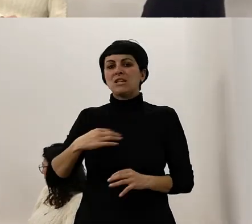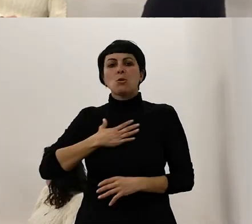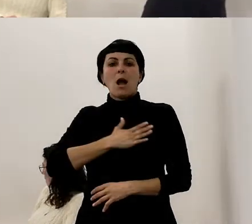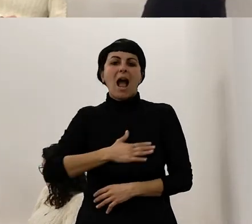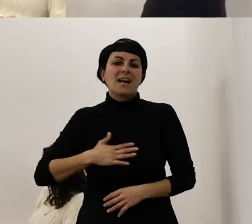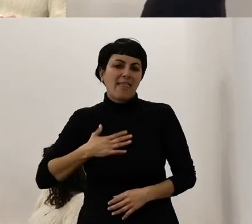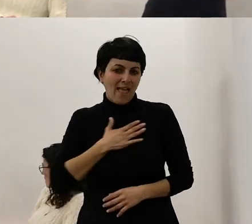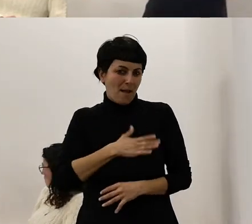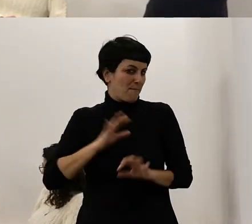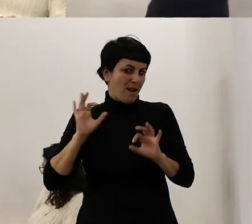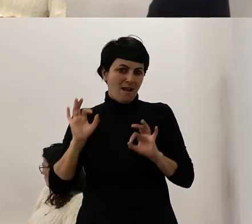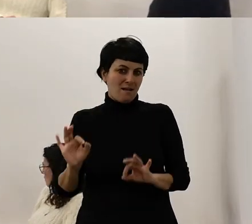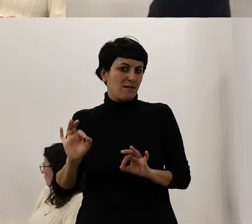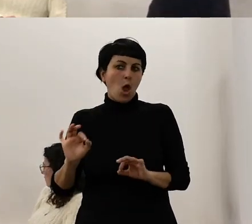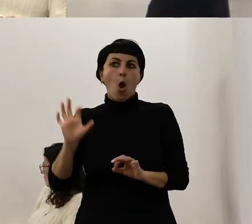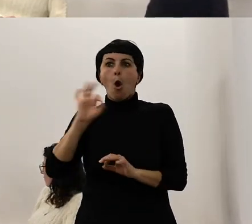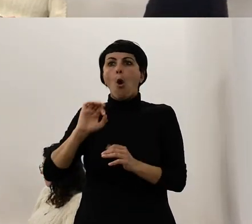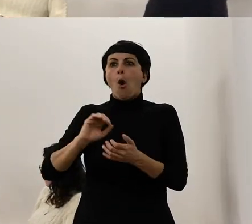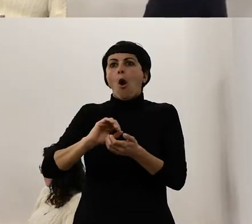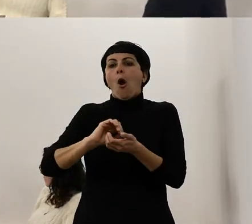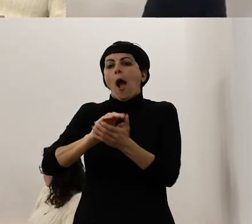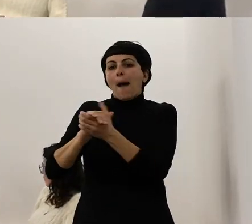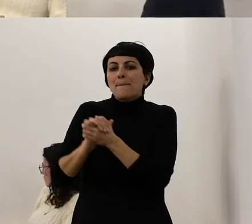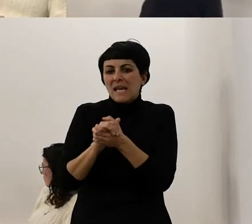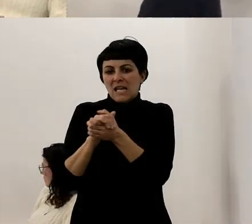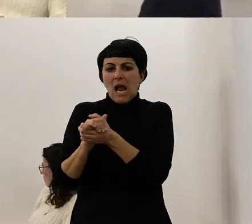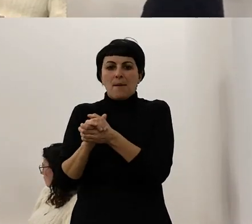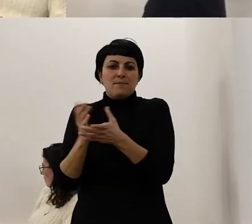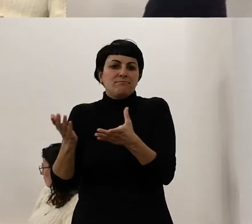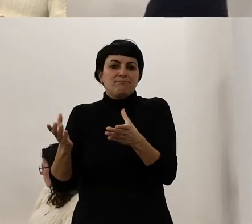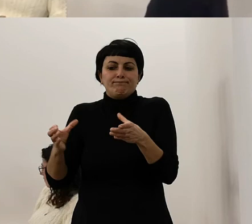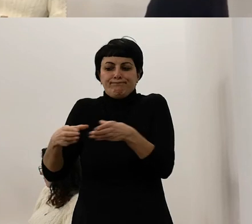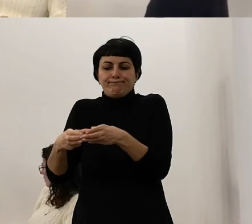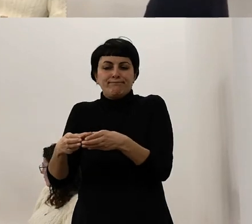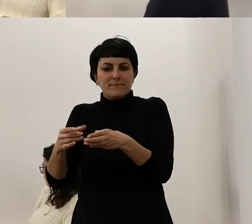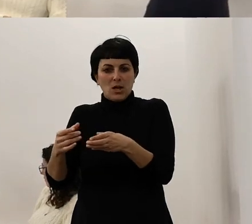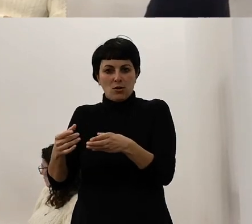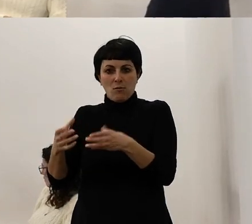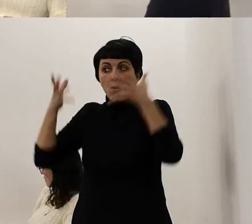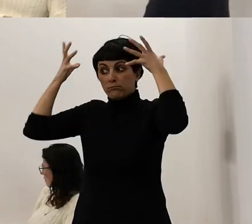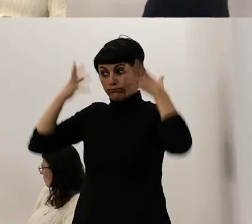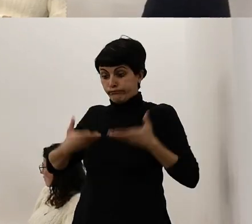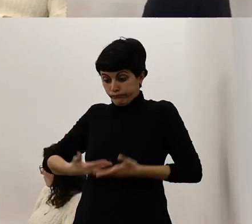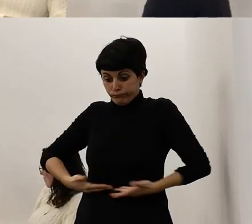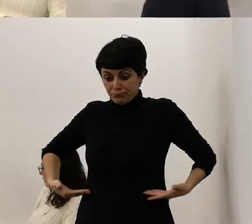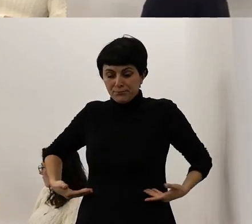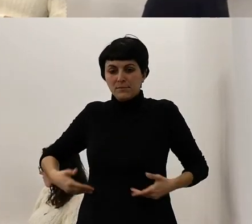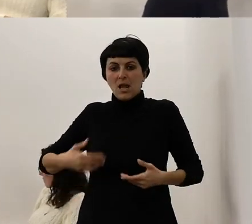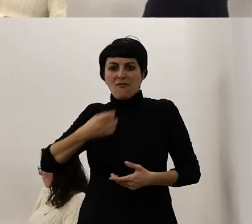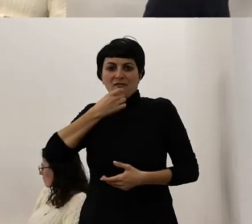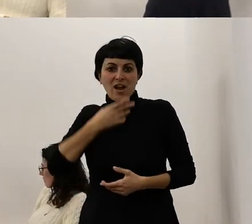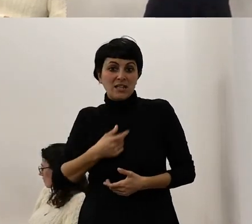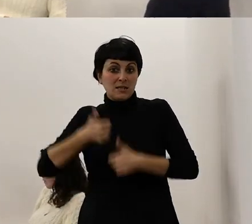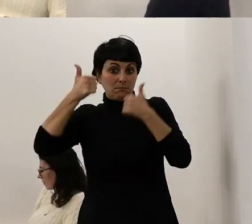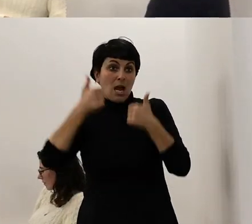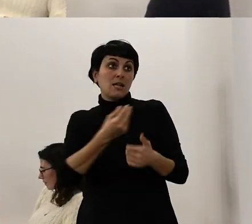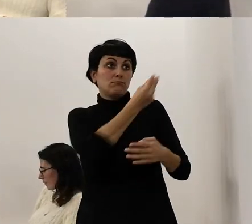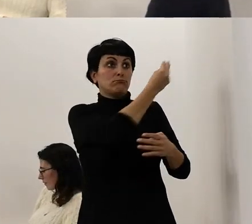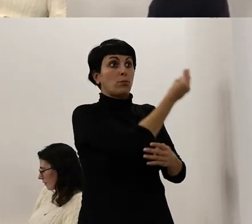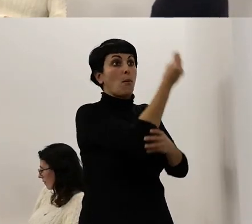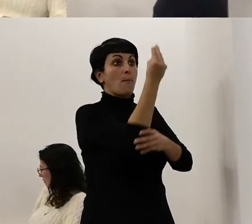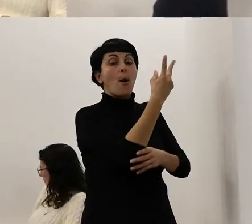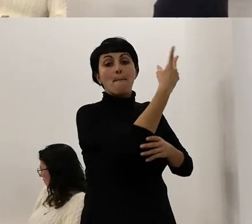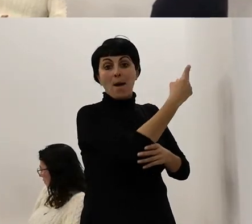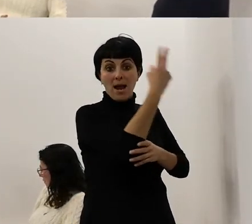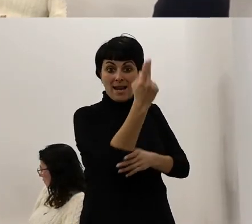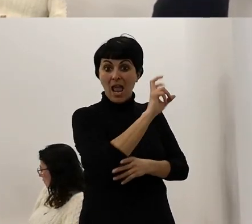agradable o amigable poder-los ballar que no tens si intentes aixecar unes altres de les dues parelles de gegants. I